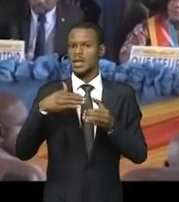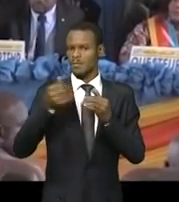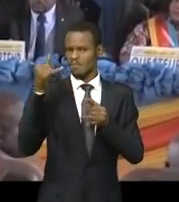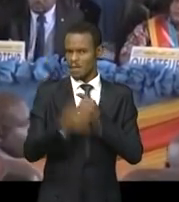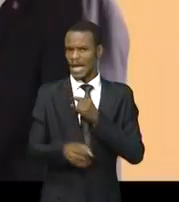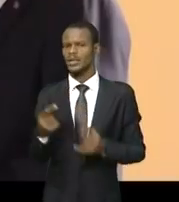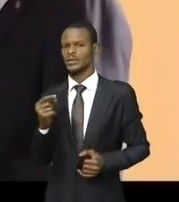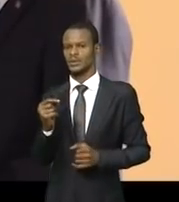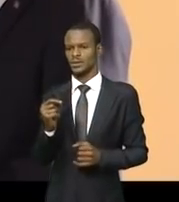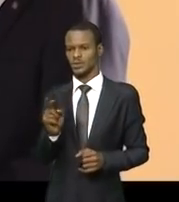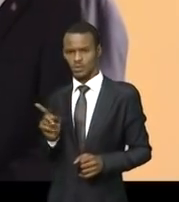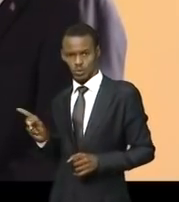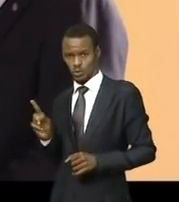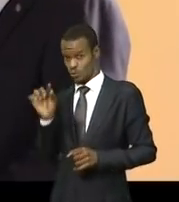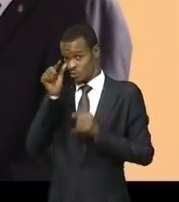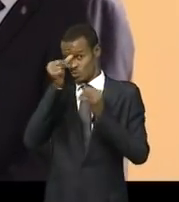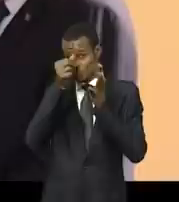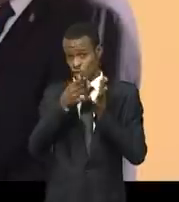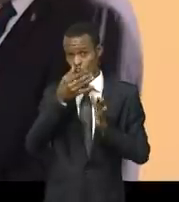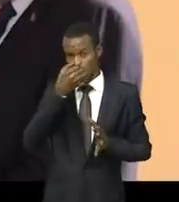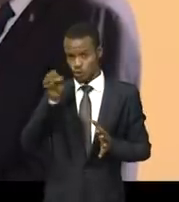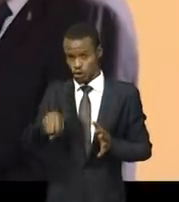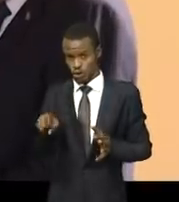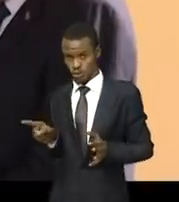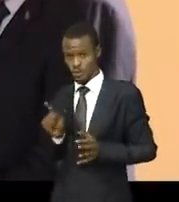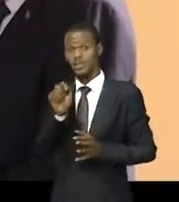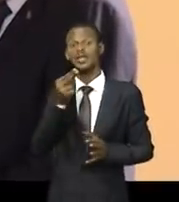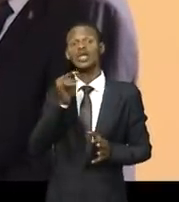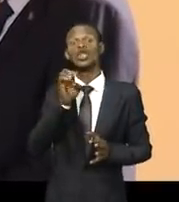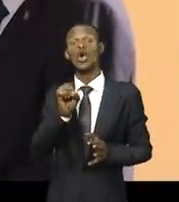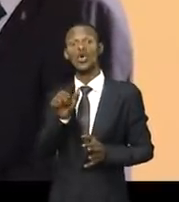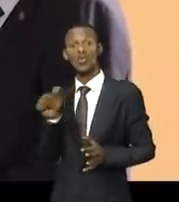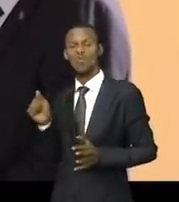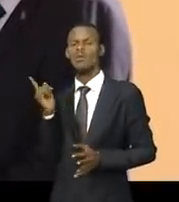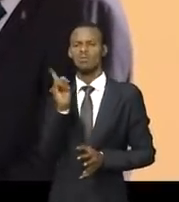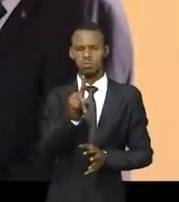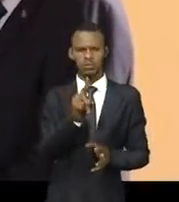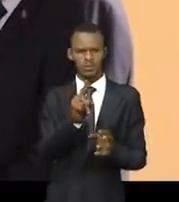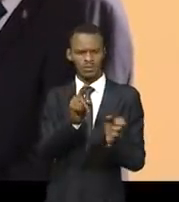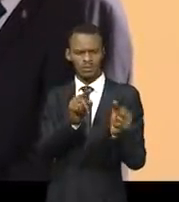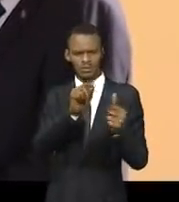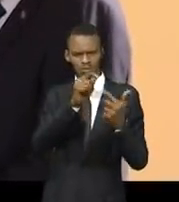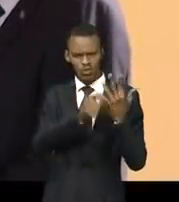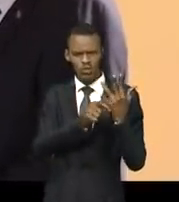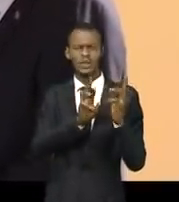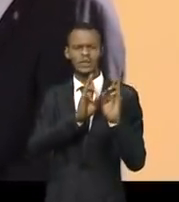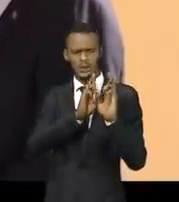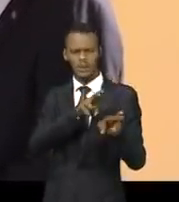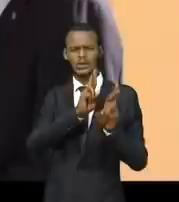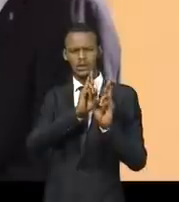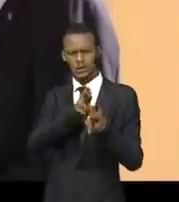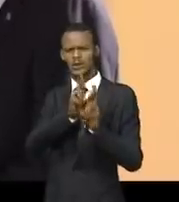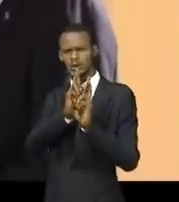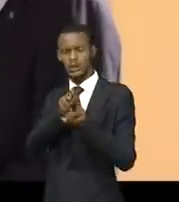honorables députés. Le gouverneur Ngwabidje, serein et confiant, a répondu à toutes les questions soulevées dans la motion. De la sécurité